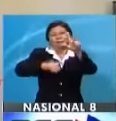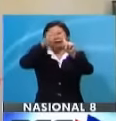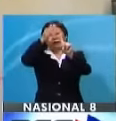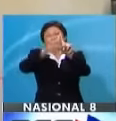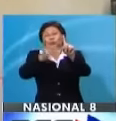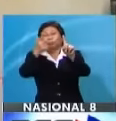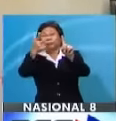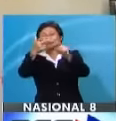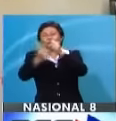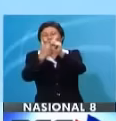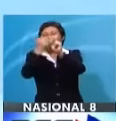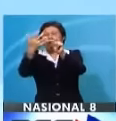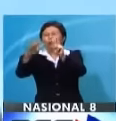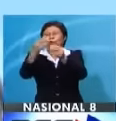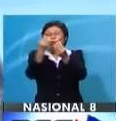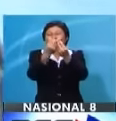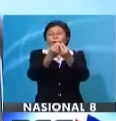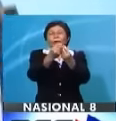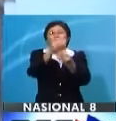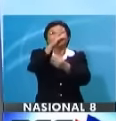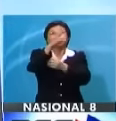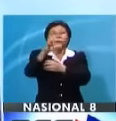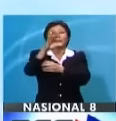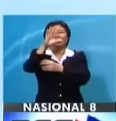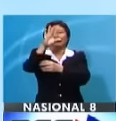Mac 2015 dengan jumlah